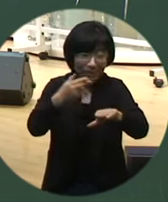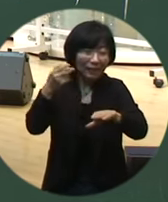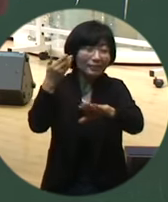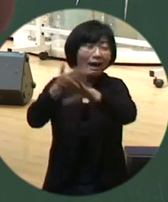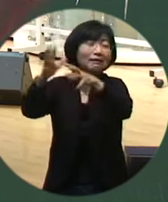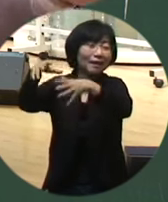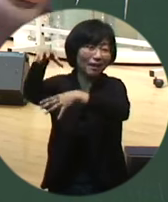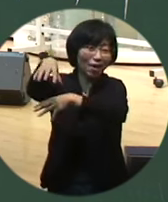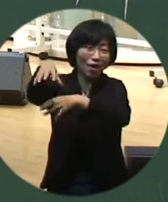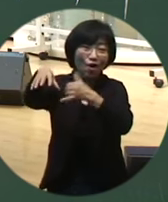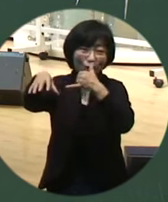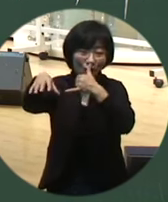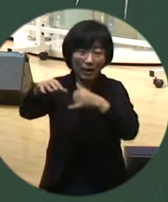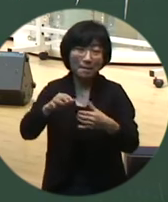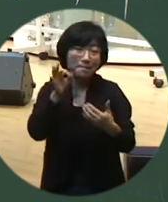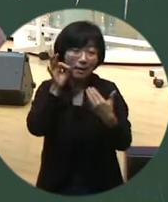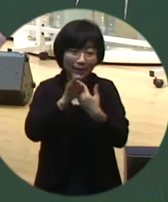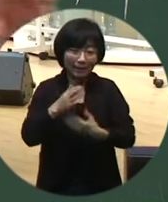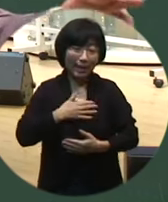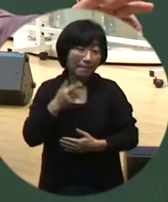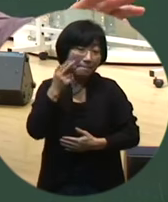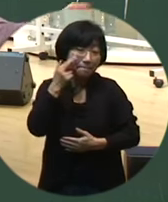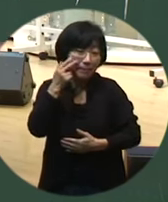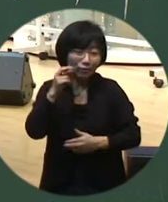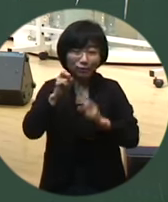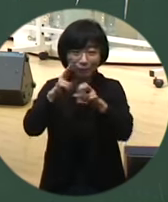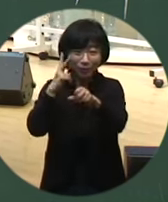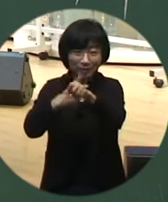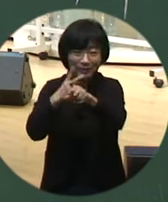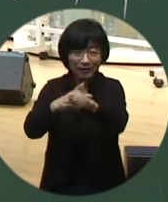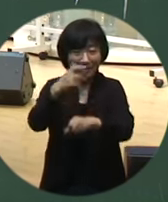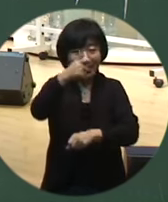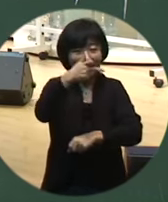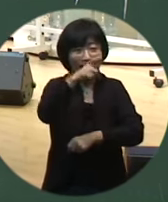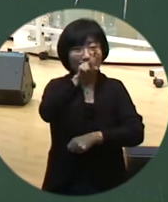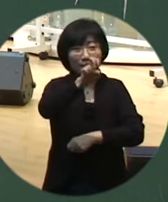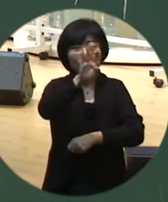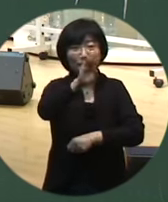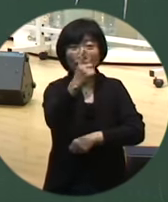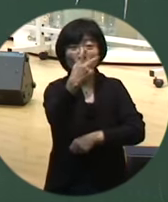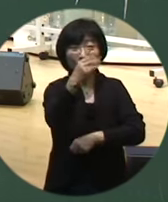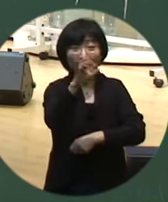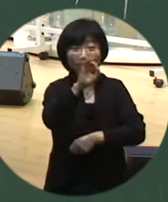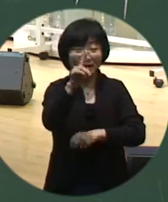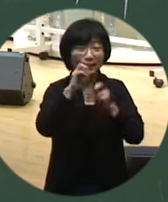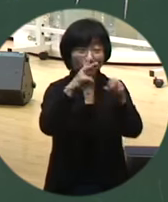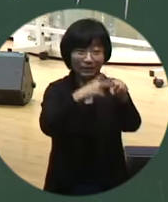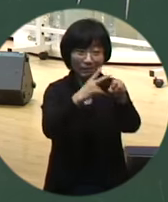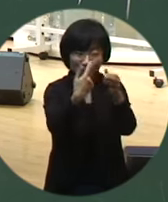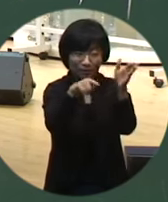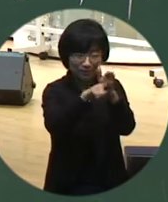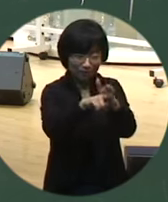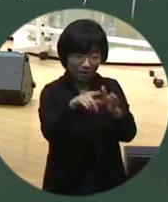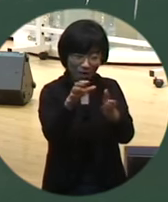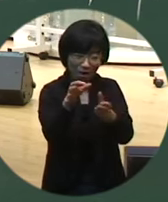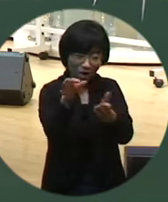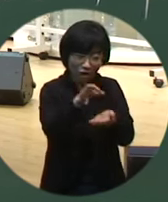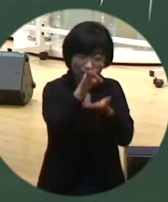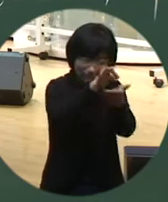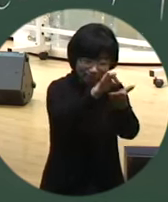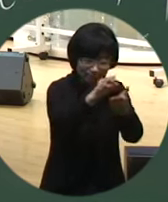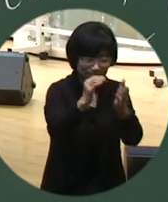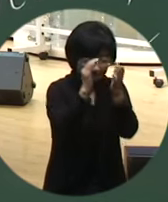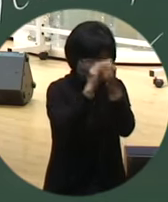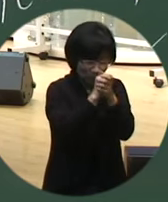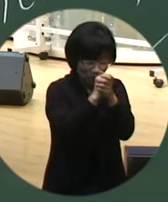저 캄보디아에 있는 선교사를 내가 기도하고 후원한다. That's it. I pray for and I support a missionary in America or in Cambodia. 나와 우리